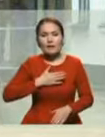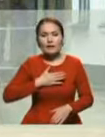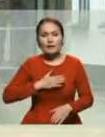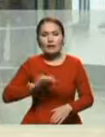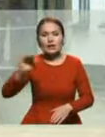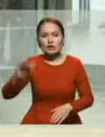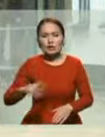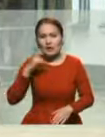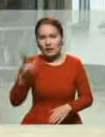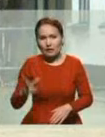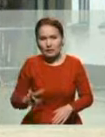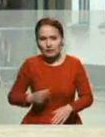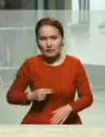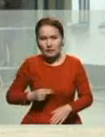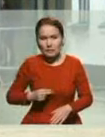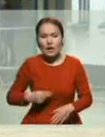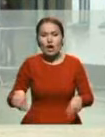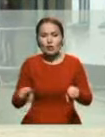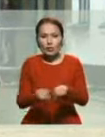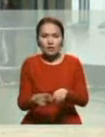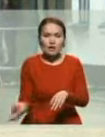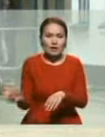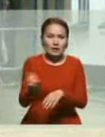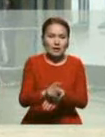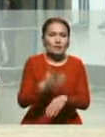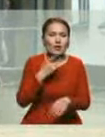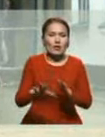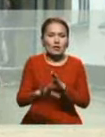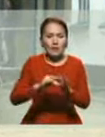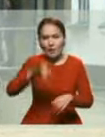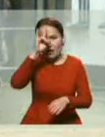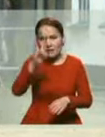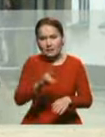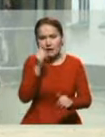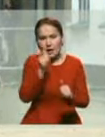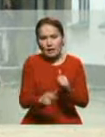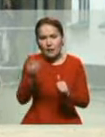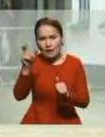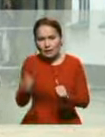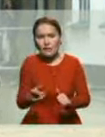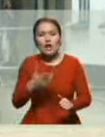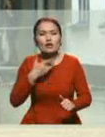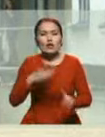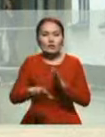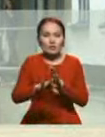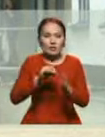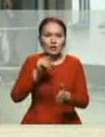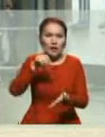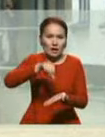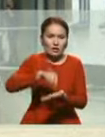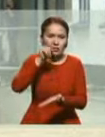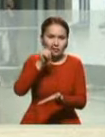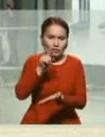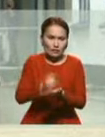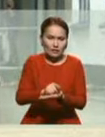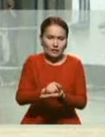Менімше Қазақстандық бүкіл жастары дауыс беруге қаттасу керек. Сол